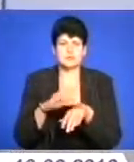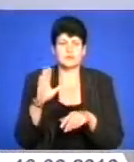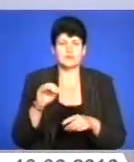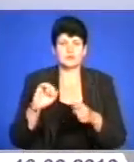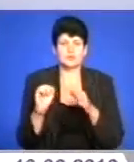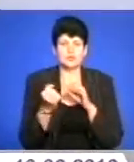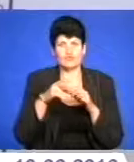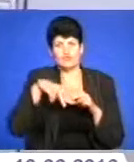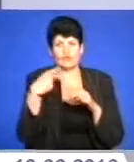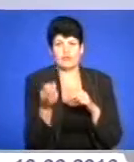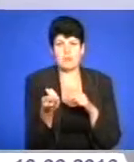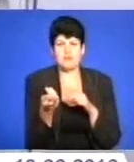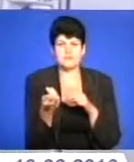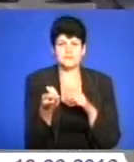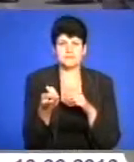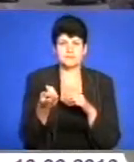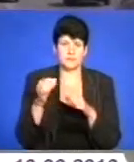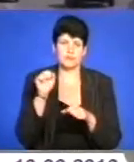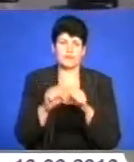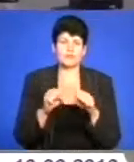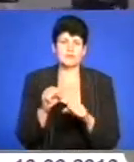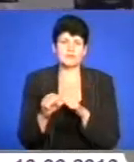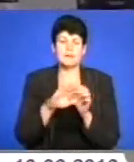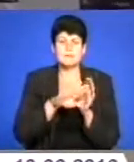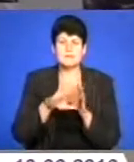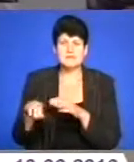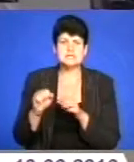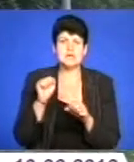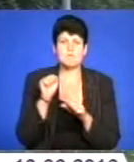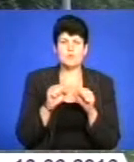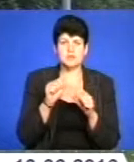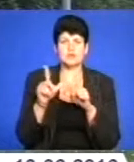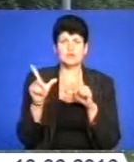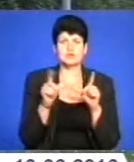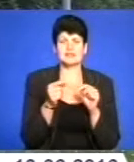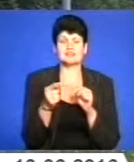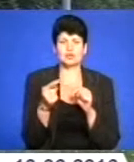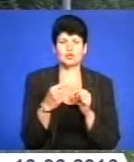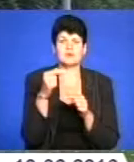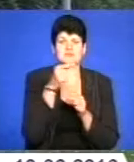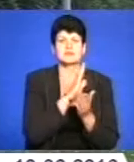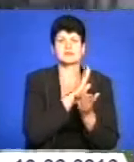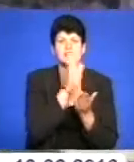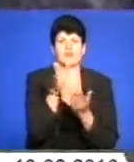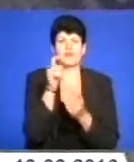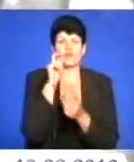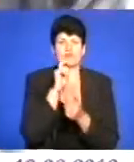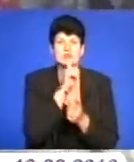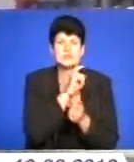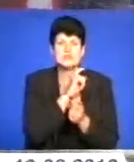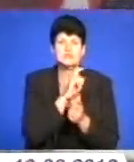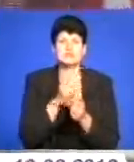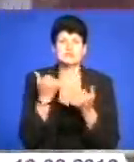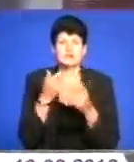крутнув, він впав, почав бити. Після побиття зловмисники поїхали на Тернопіль, а вже звідти на Вінниччину. На даний час